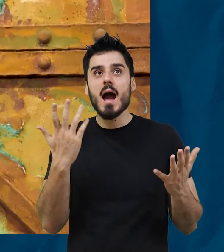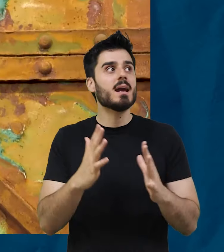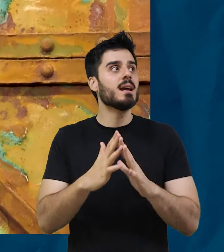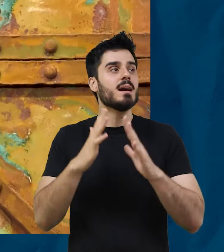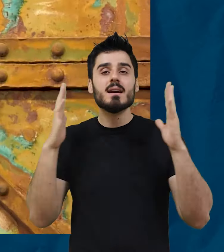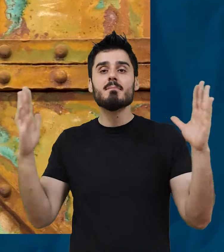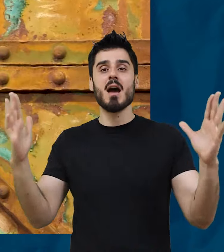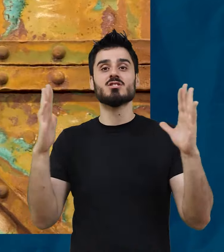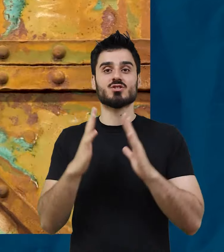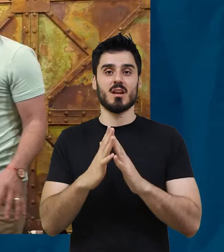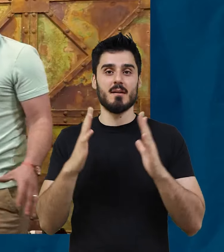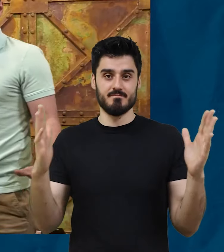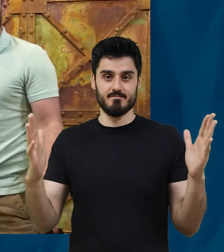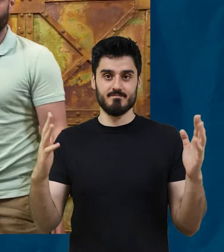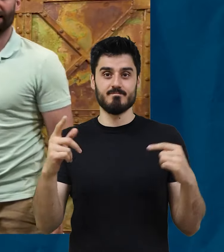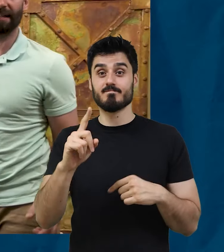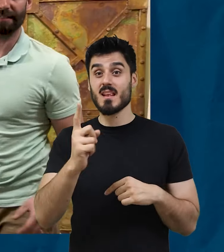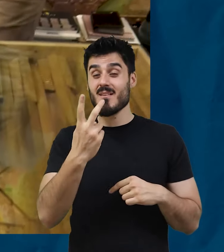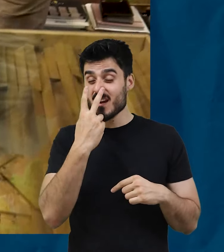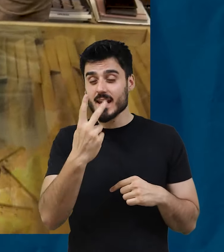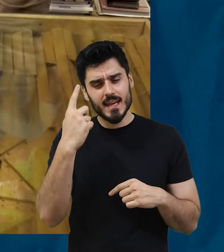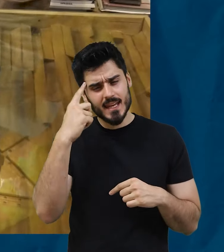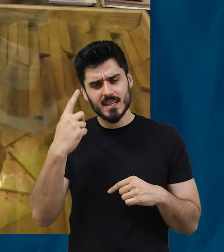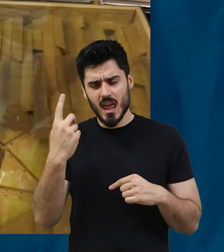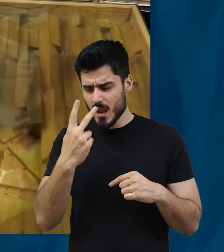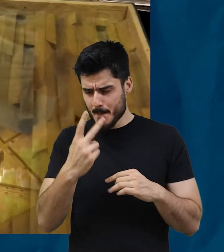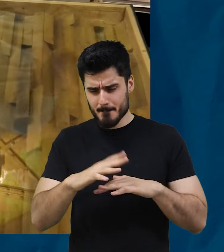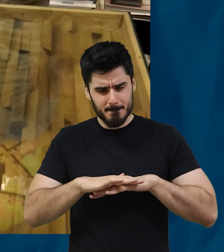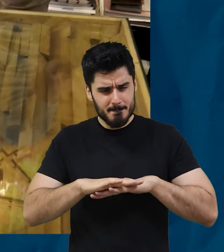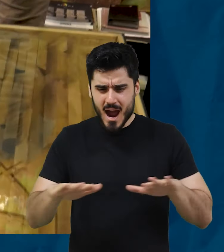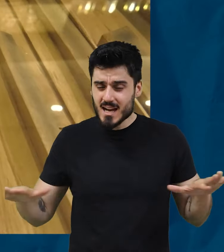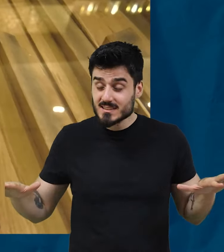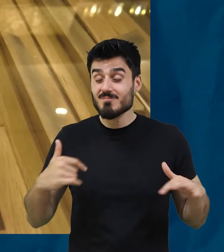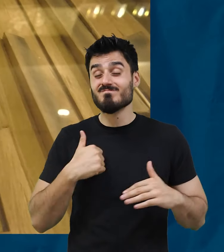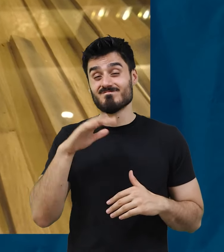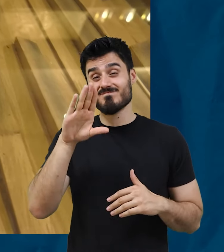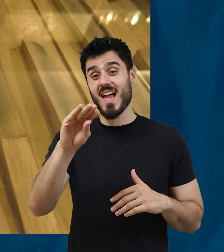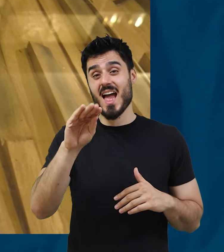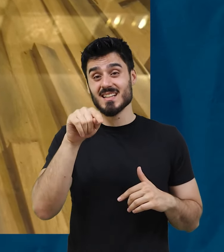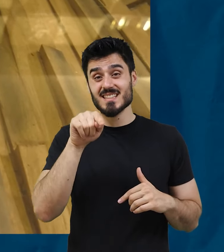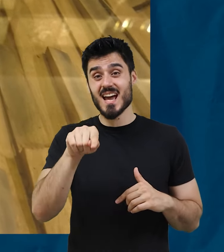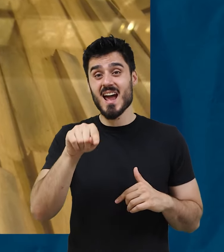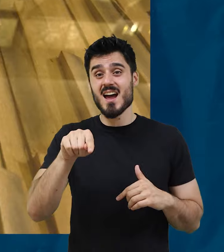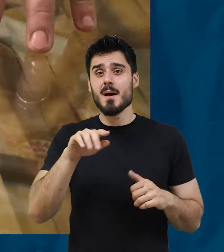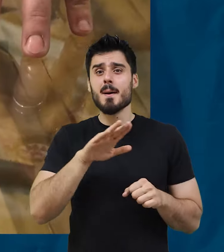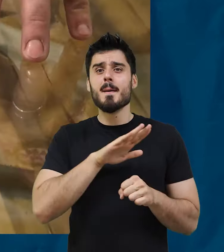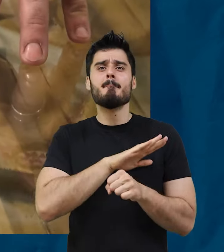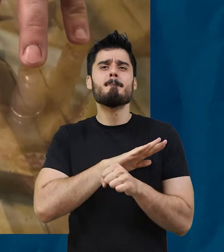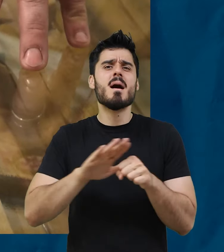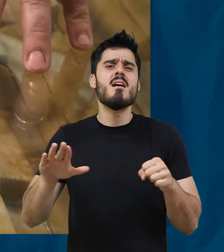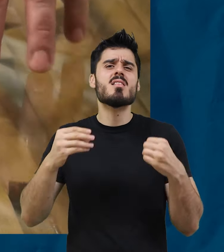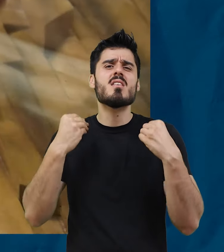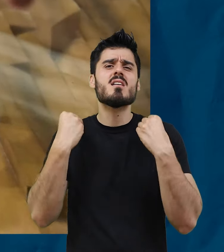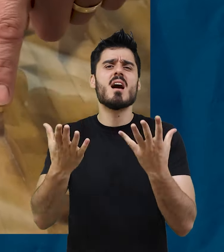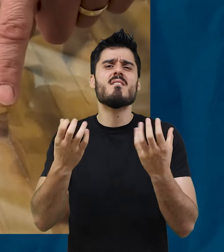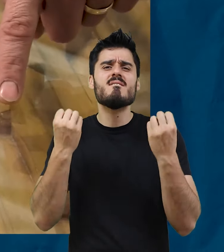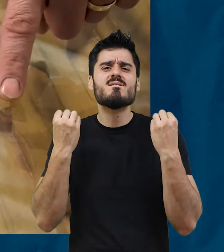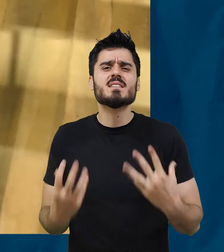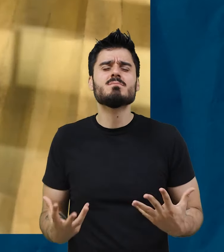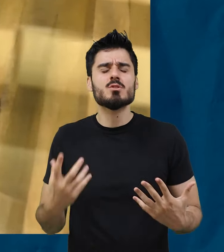Но искам да ви обърна внимание и на ето тази идея за страхотна маса. Аз ви казах, тези пана ви дават пълна възможност да си